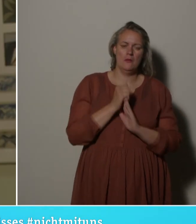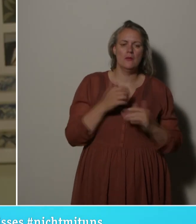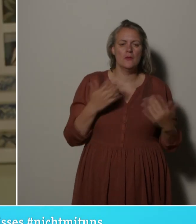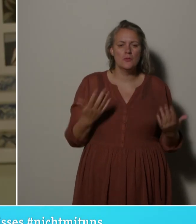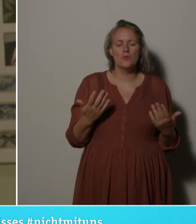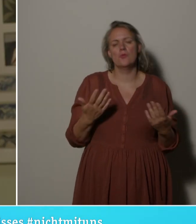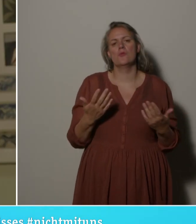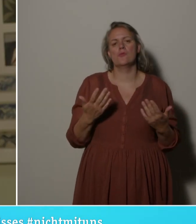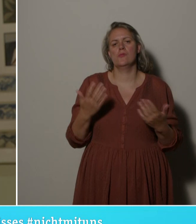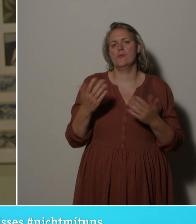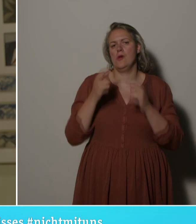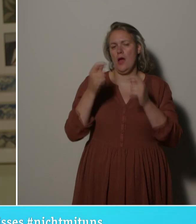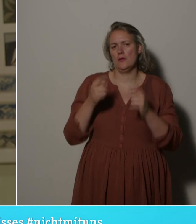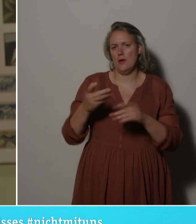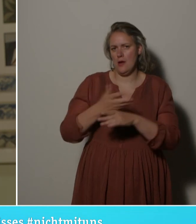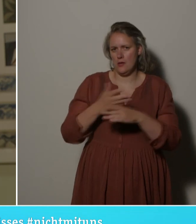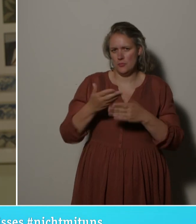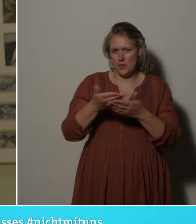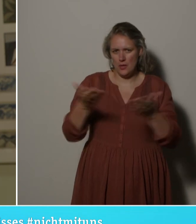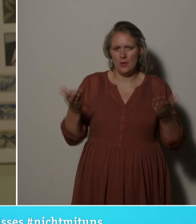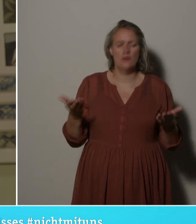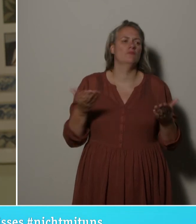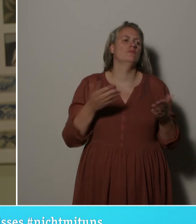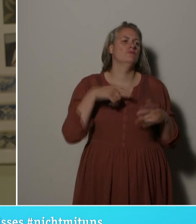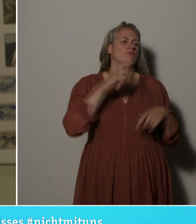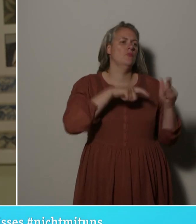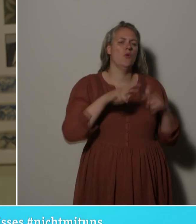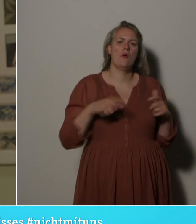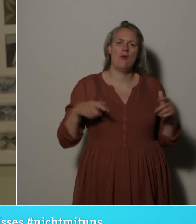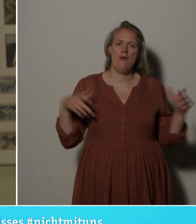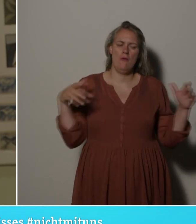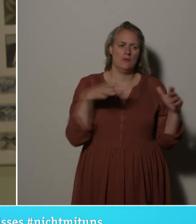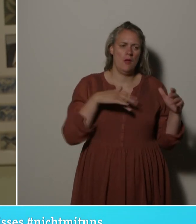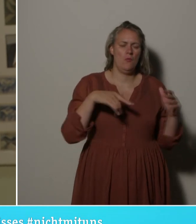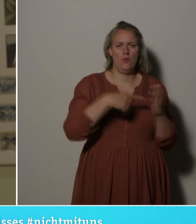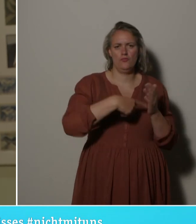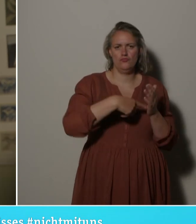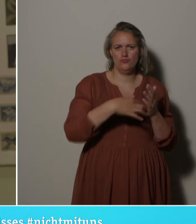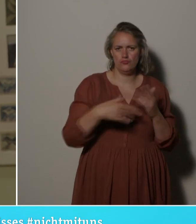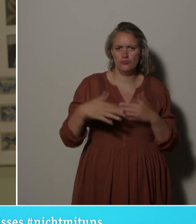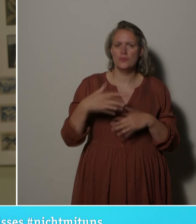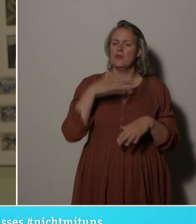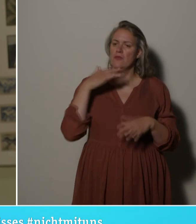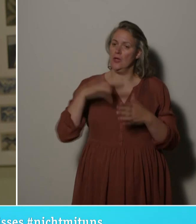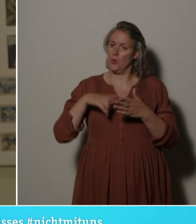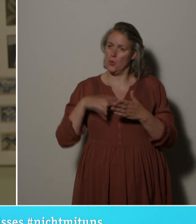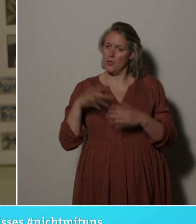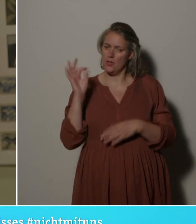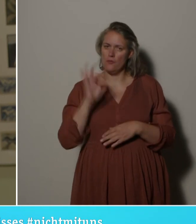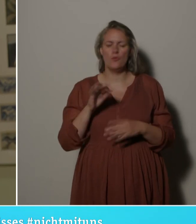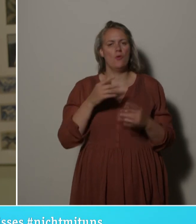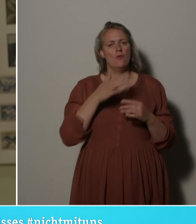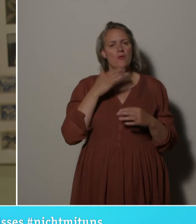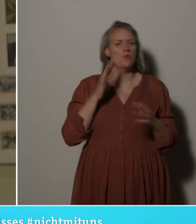von Jena Forderungen aus Bürgerversammlungen zusammengetragen und dafür über 400 gültige und viele ungültige Befürworterinnen gefunden hat.